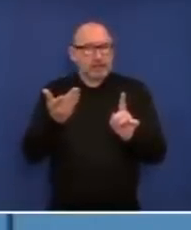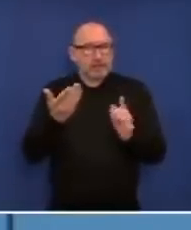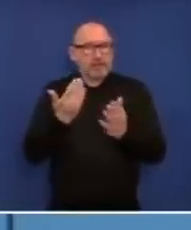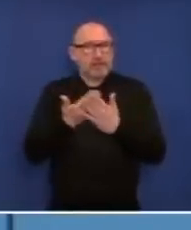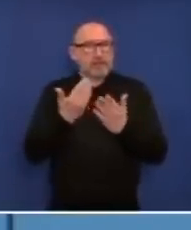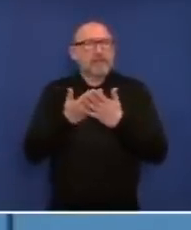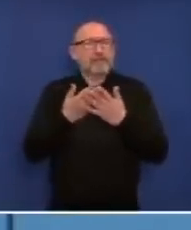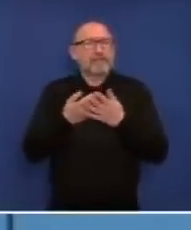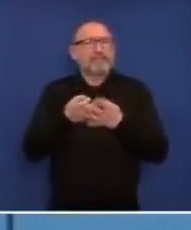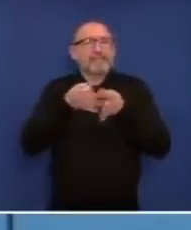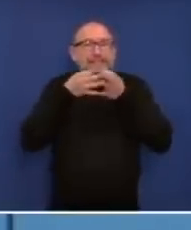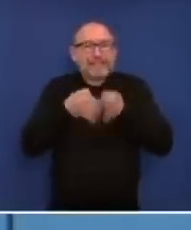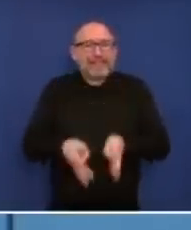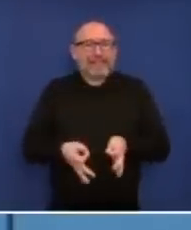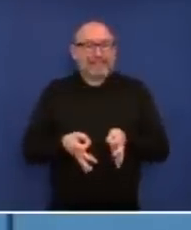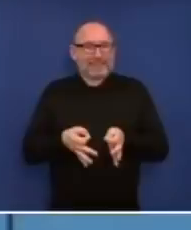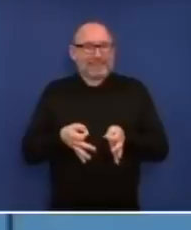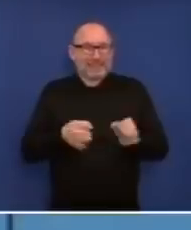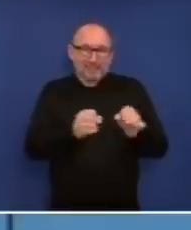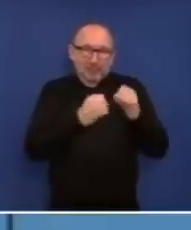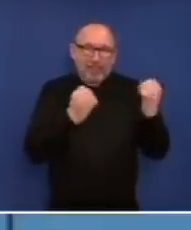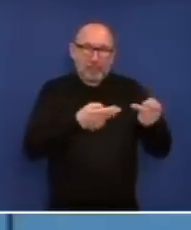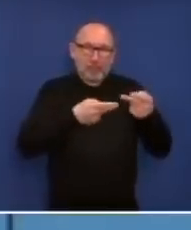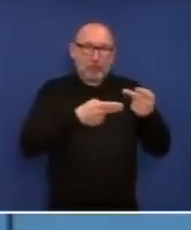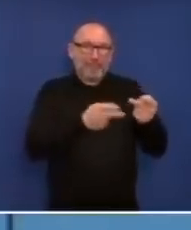die Intensivstationen nicht zu überlasten.